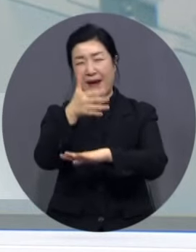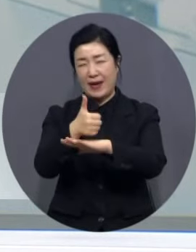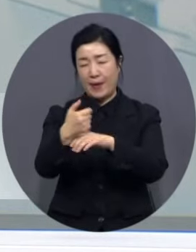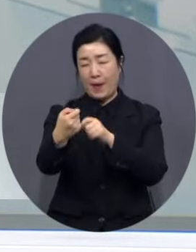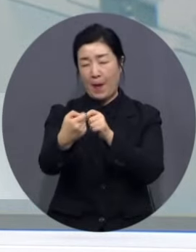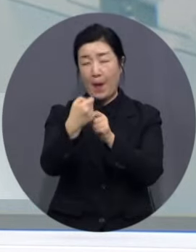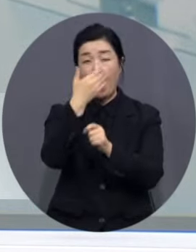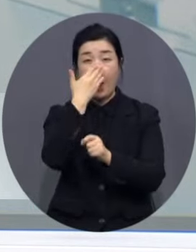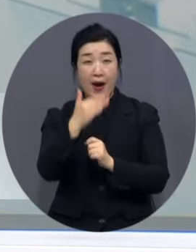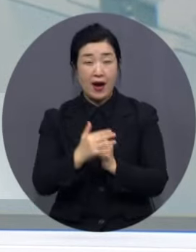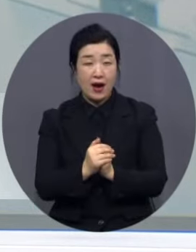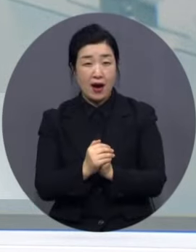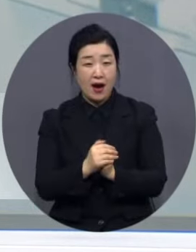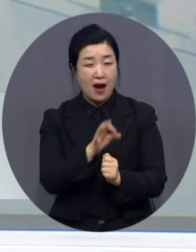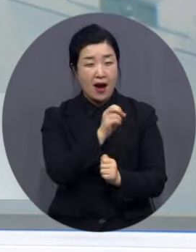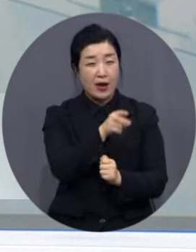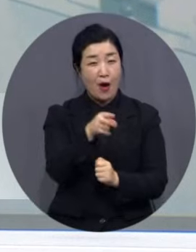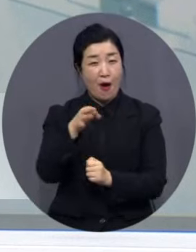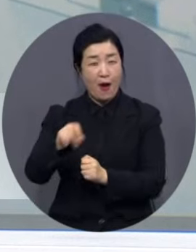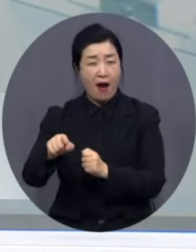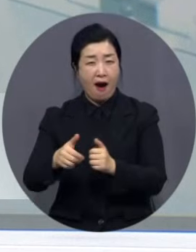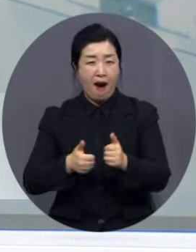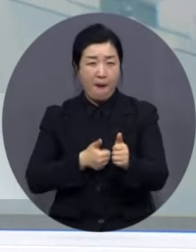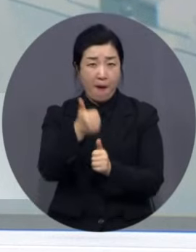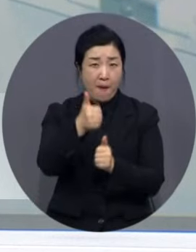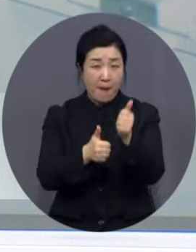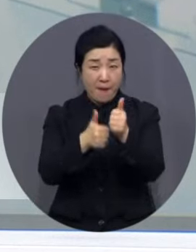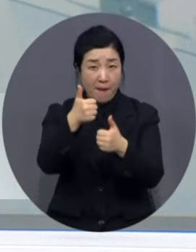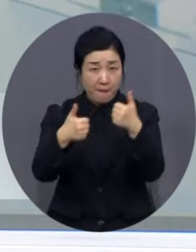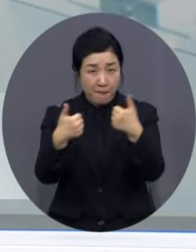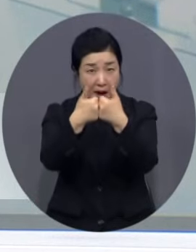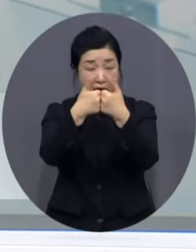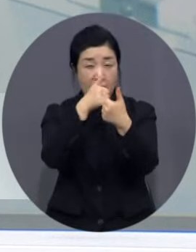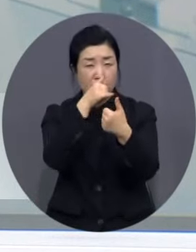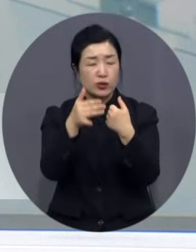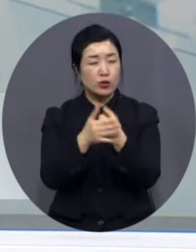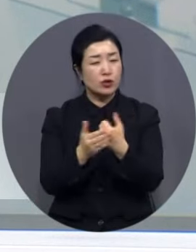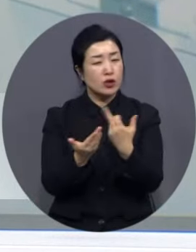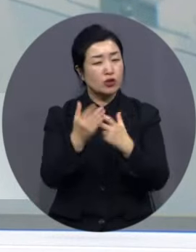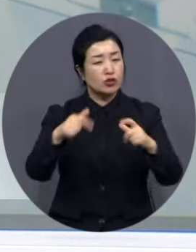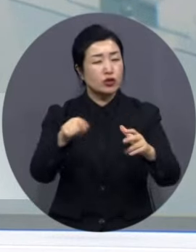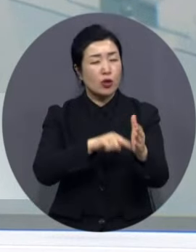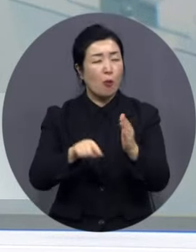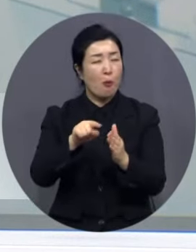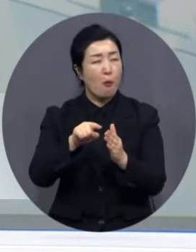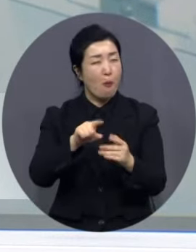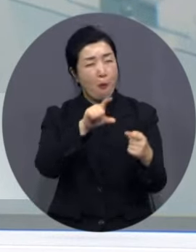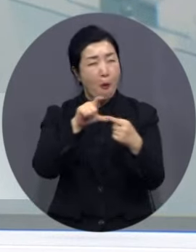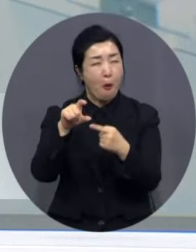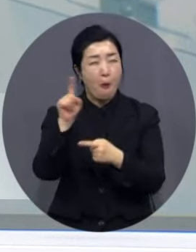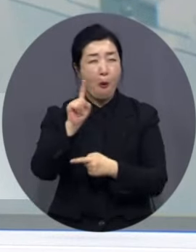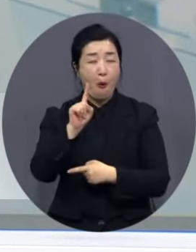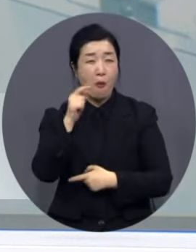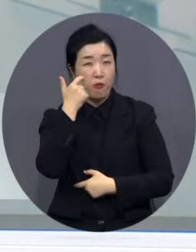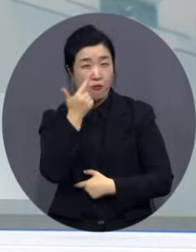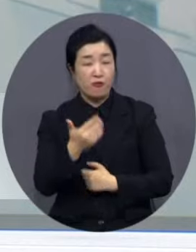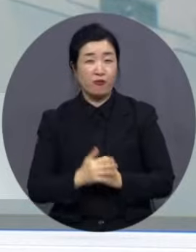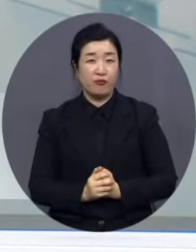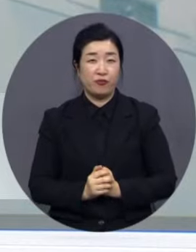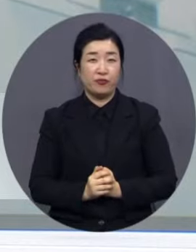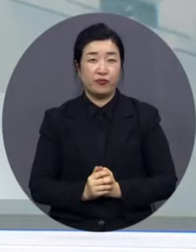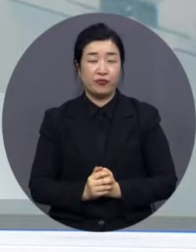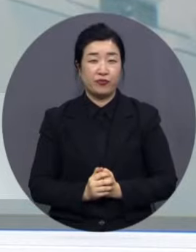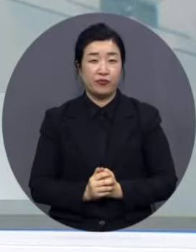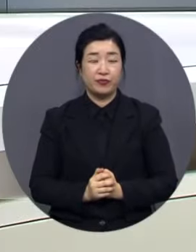있는데요 여야 모두 총력전을 펼치고 있는 가운데 현재 제주 지역의 판세는 어떤지도 한번 분석해 보겠습니다 조인우 기자와